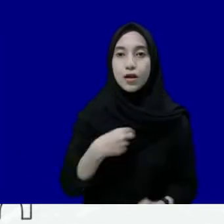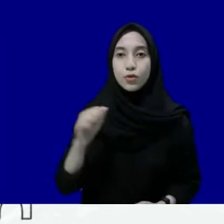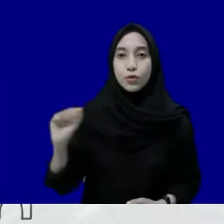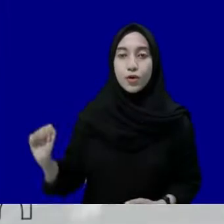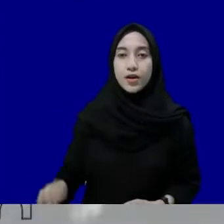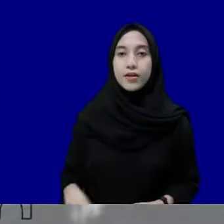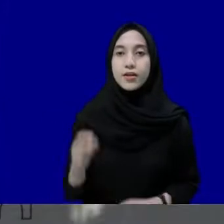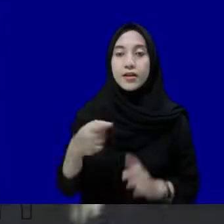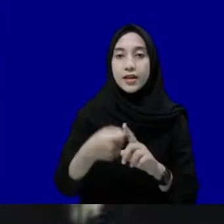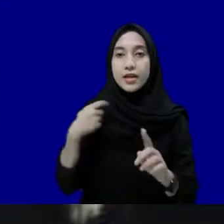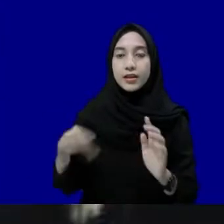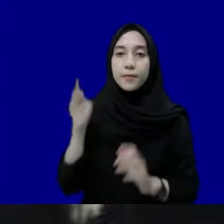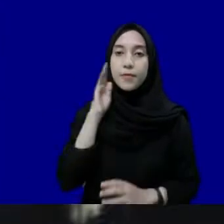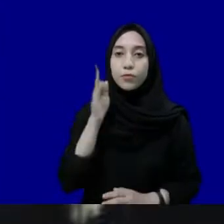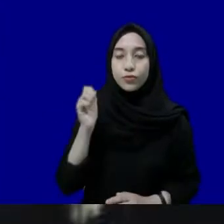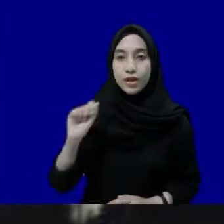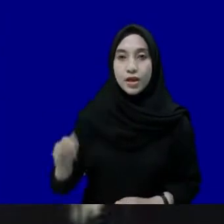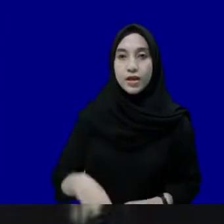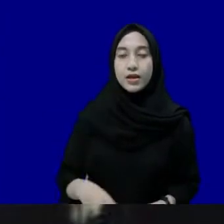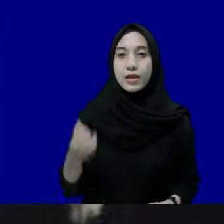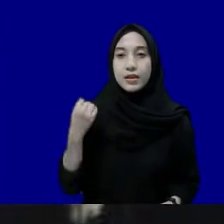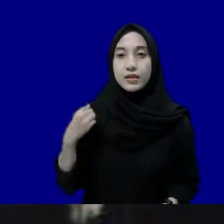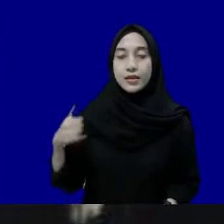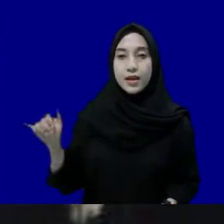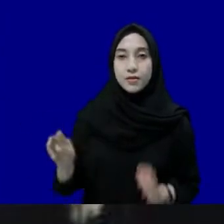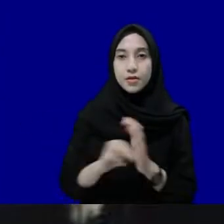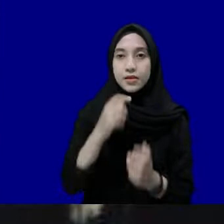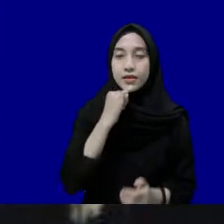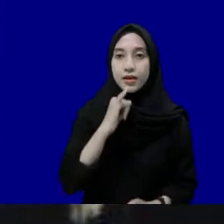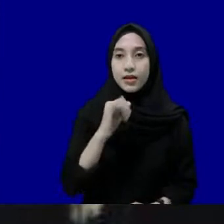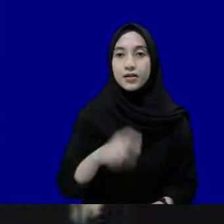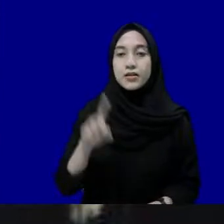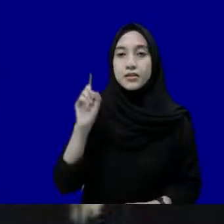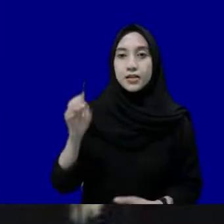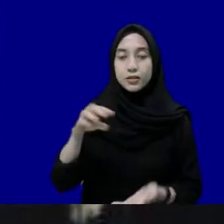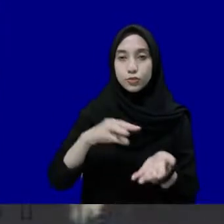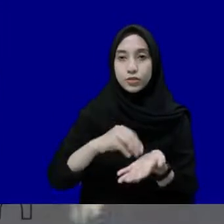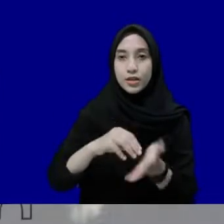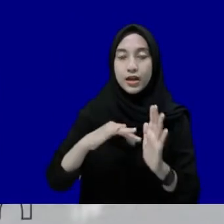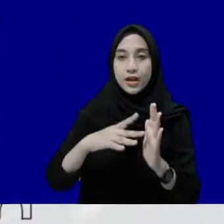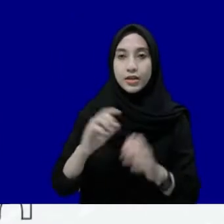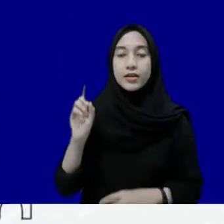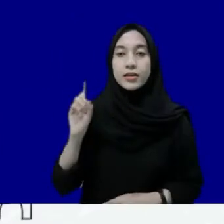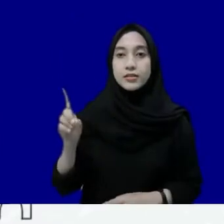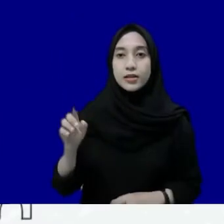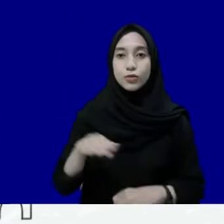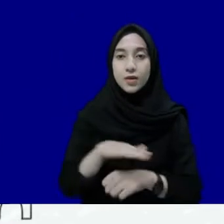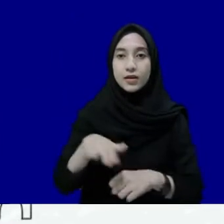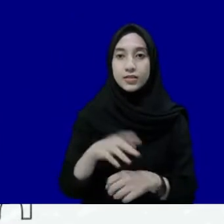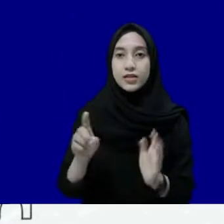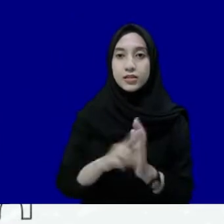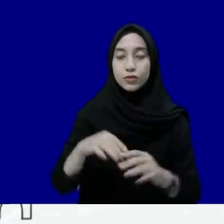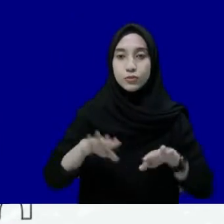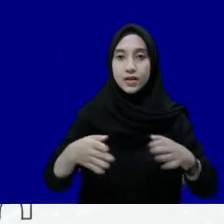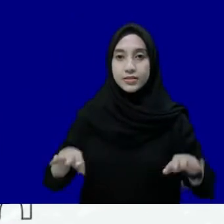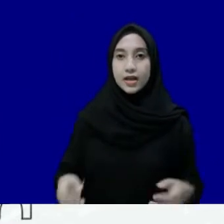Indonesia yang mengikrarkan satu tanah air, satu bangsa, dan satu bahasa. Ada beberapa